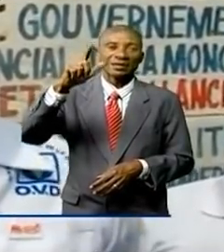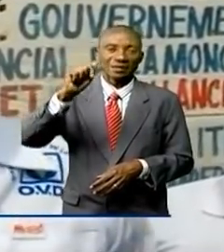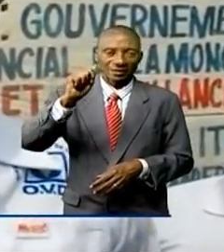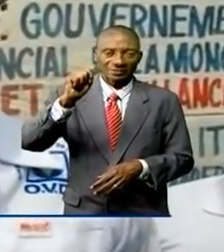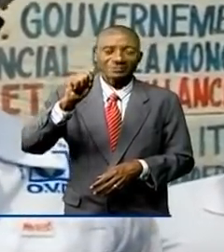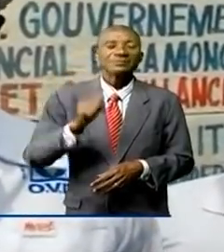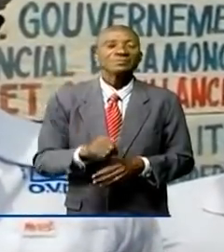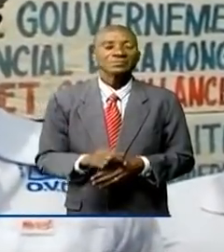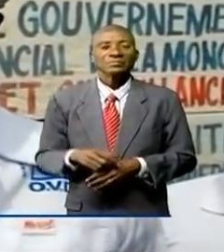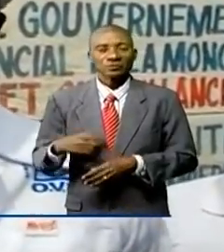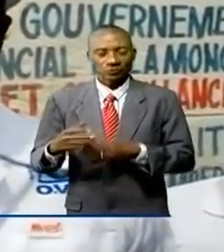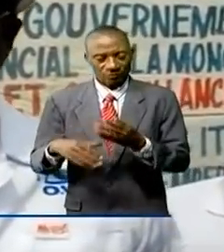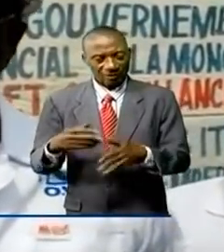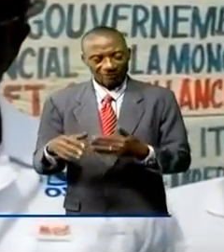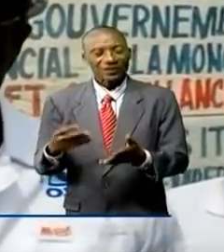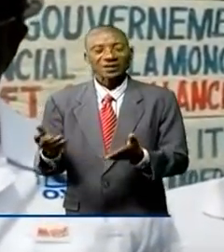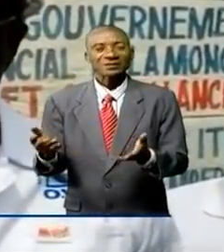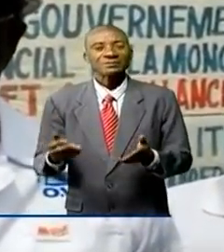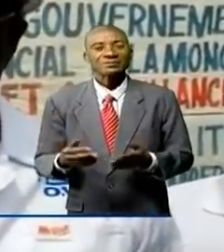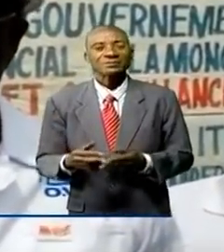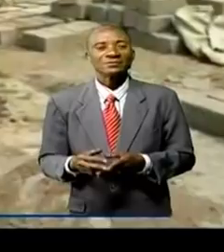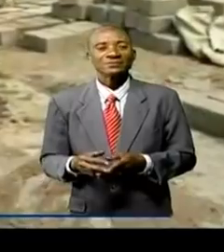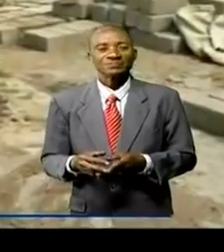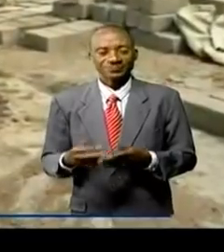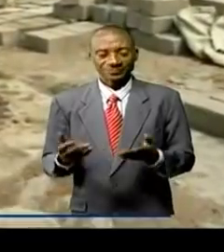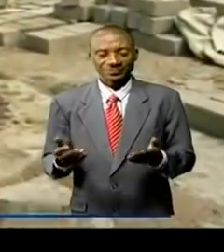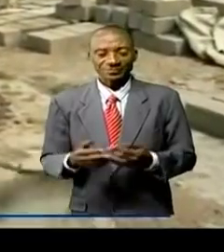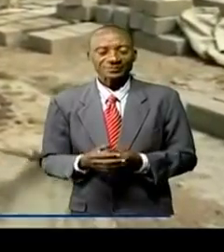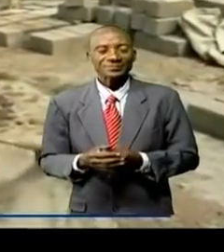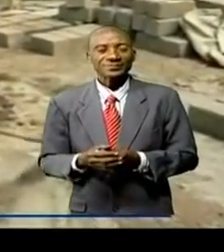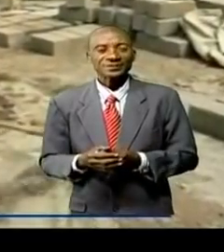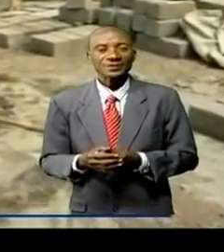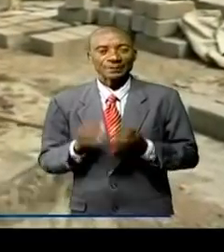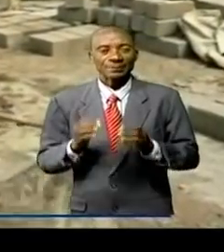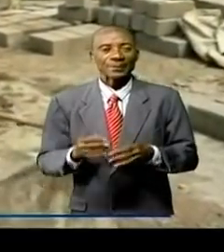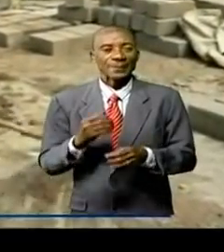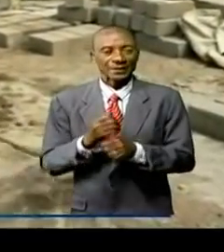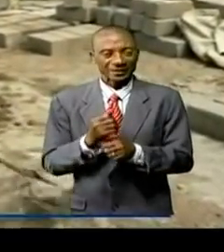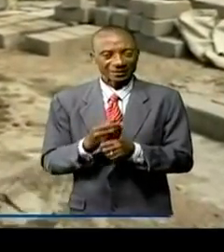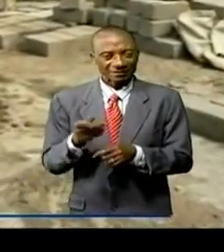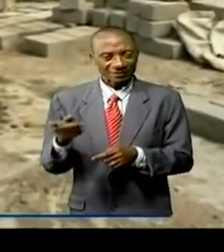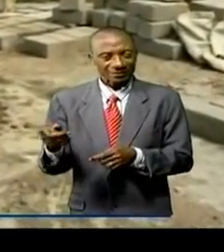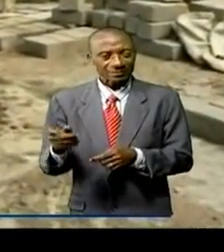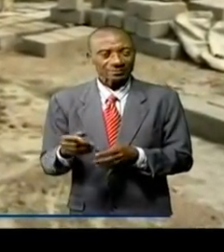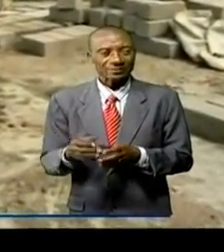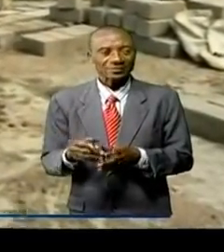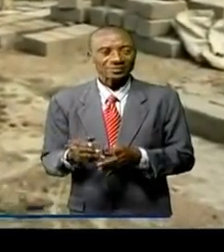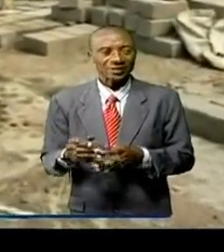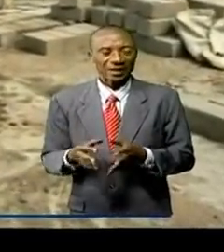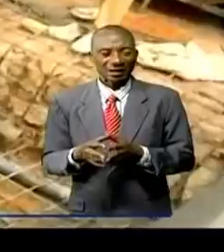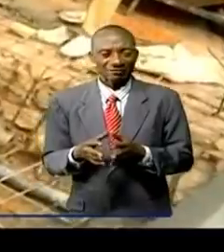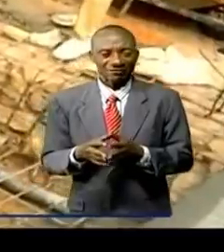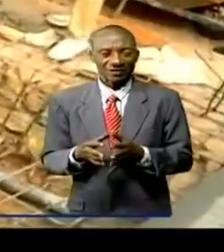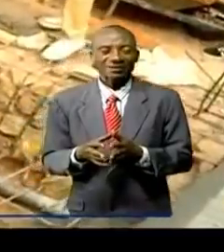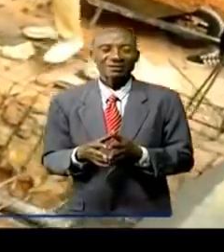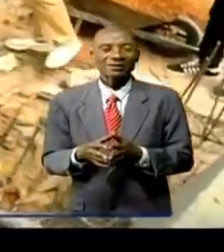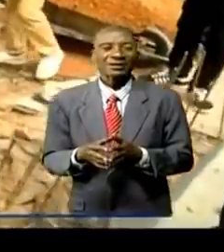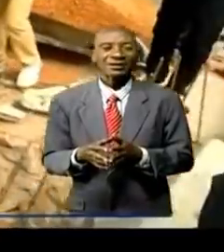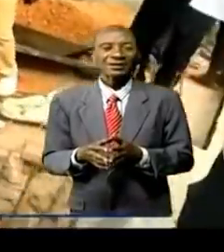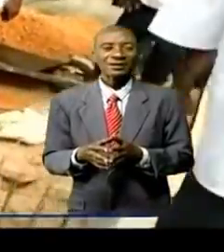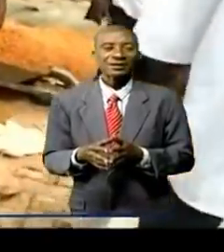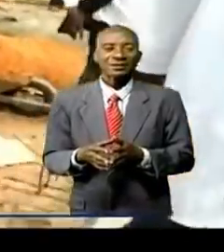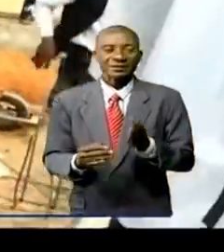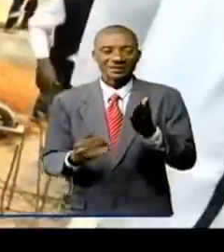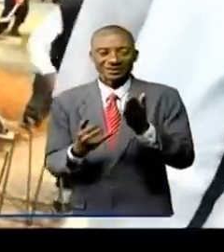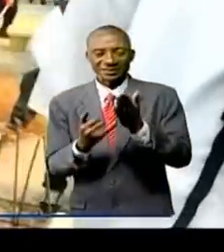travaux, une visibilité à l'actif du chef de l'État. Signalons que ces travaux exécutés avec expertise avérée, des ingénieurs